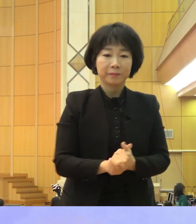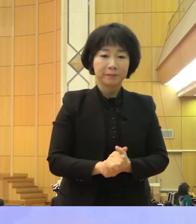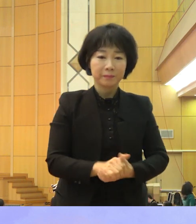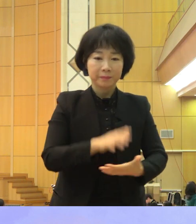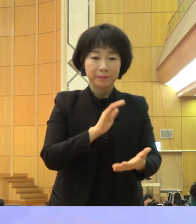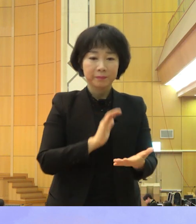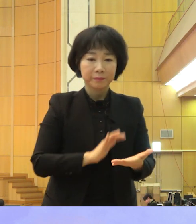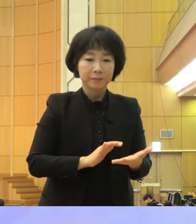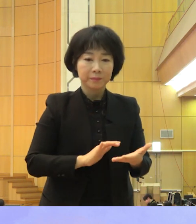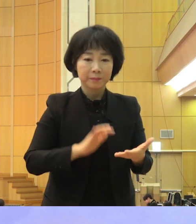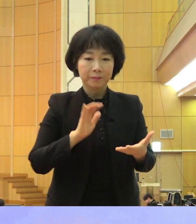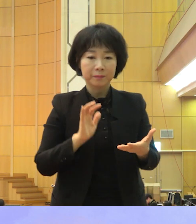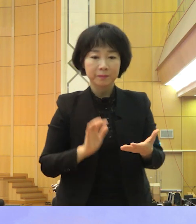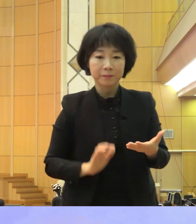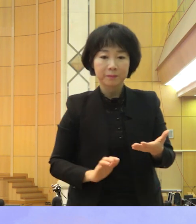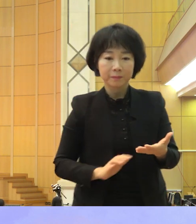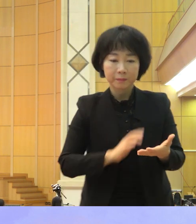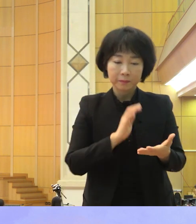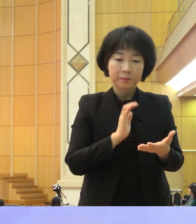찬양합니다.